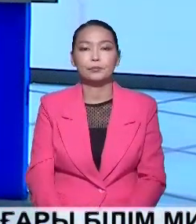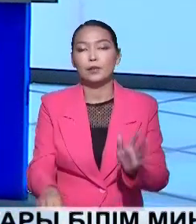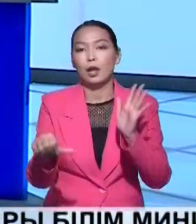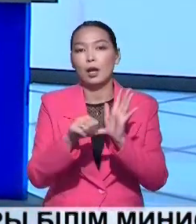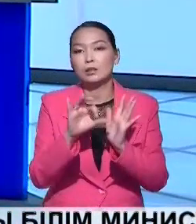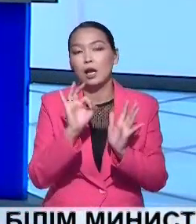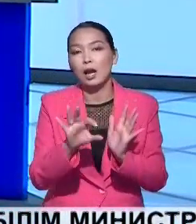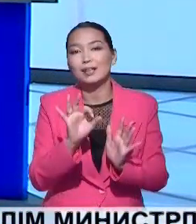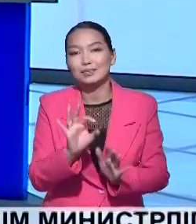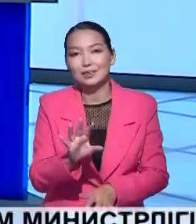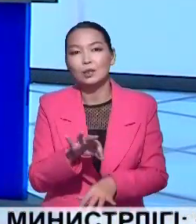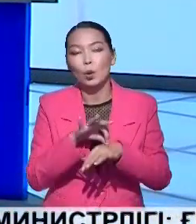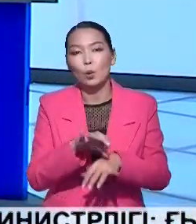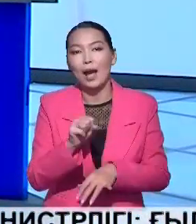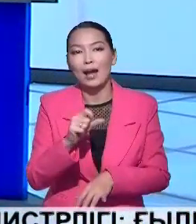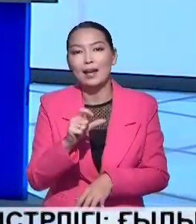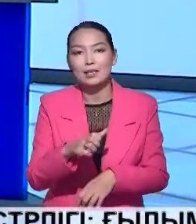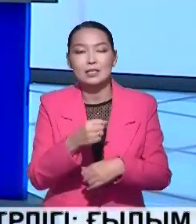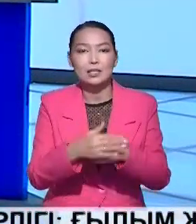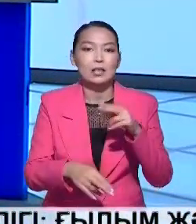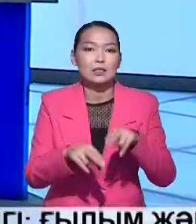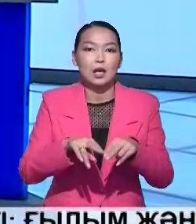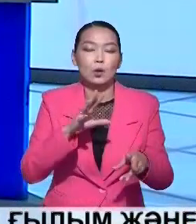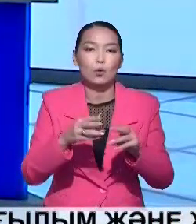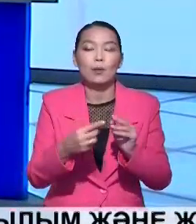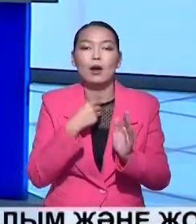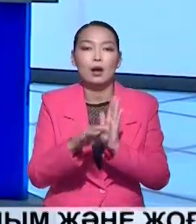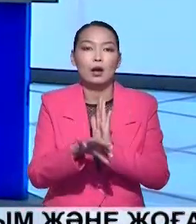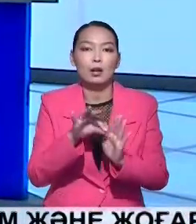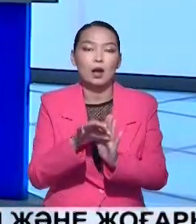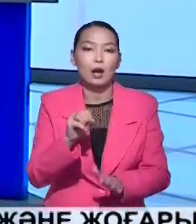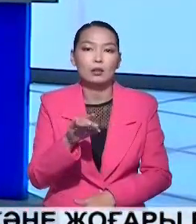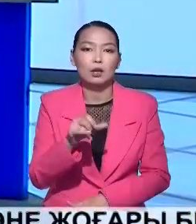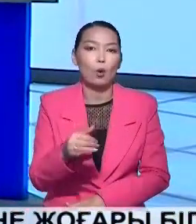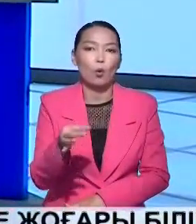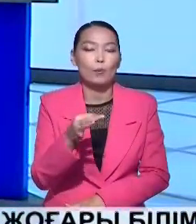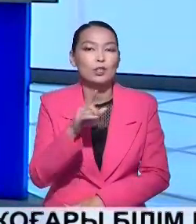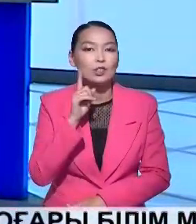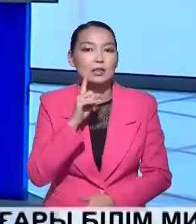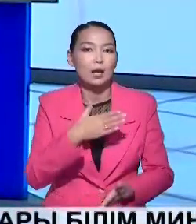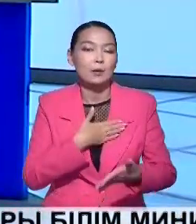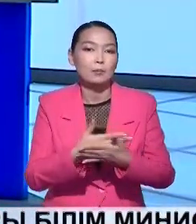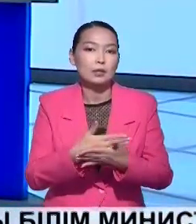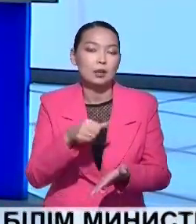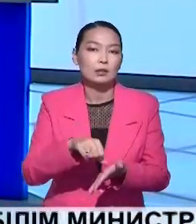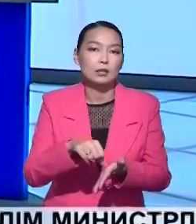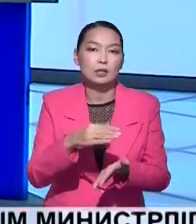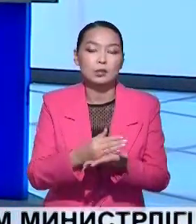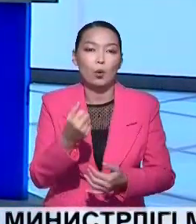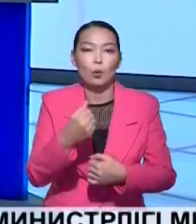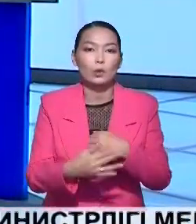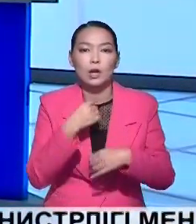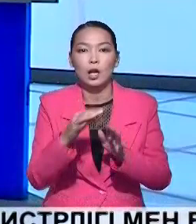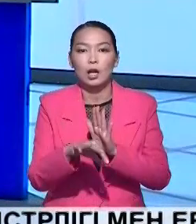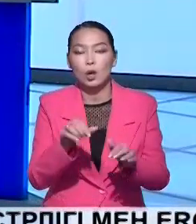6 қазанда өдетін атом электр станциясын салу бойынша референдумға Атырау облысы жастары белсенді атсалыспақ. Орталық